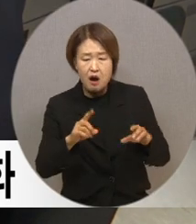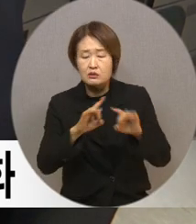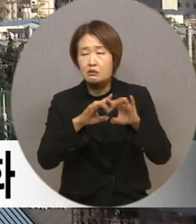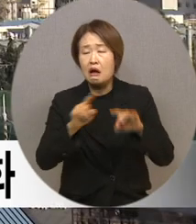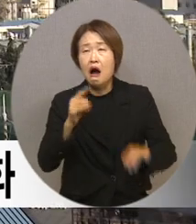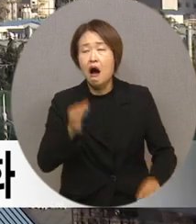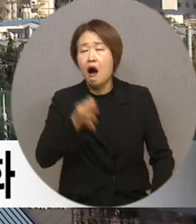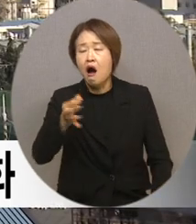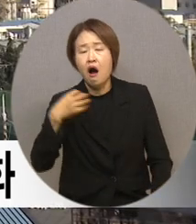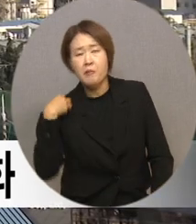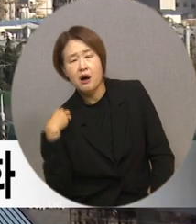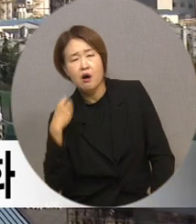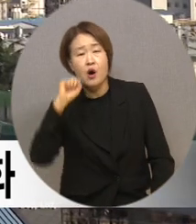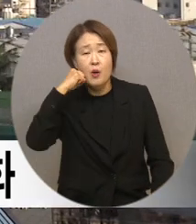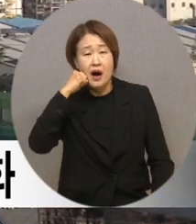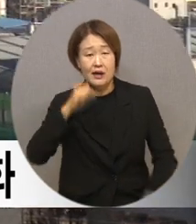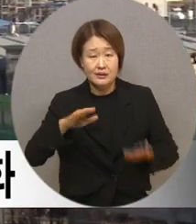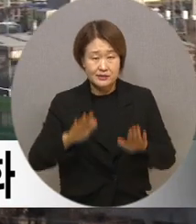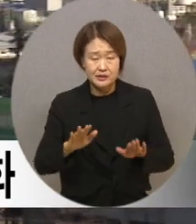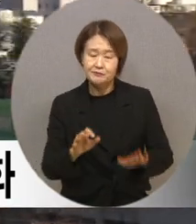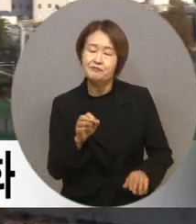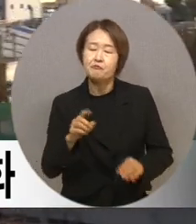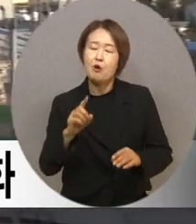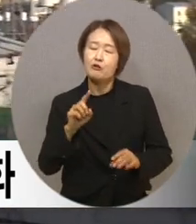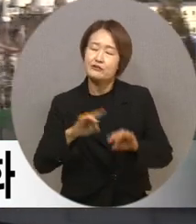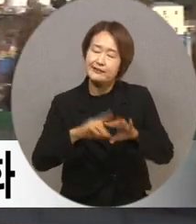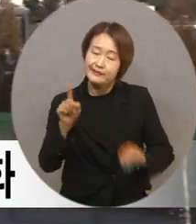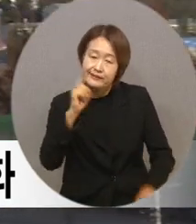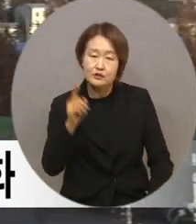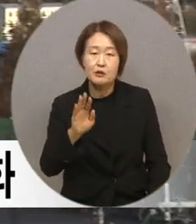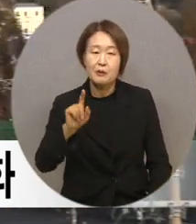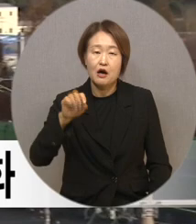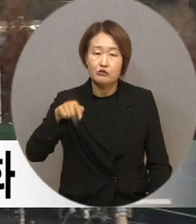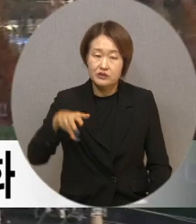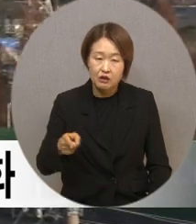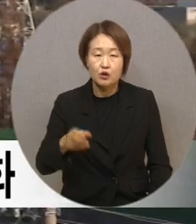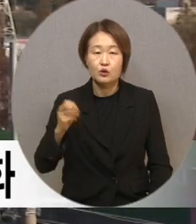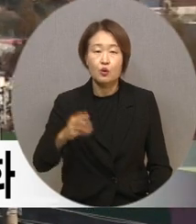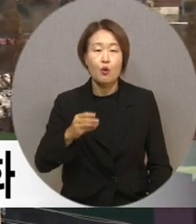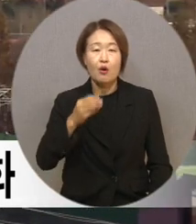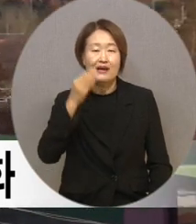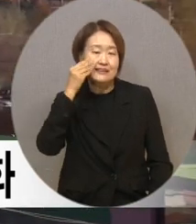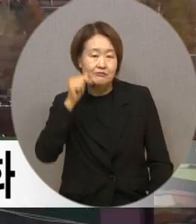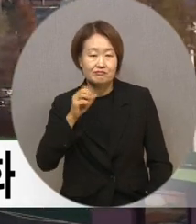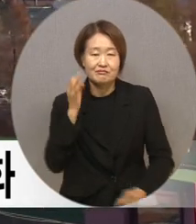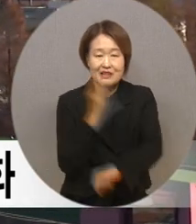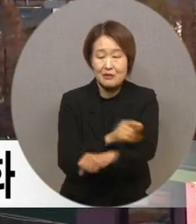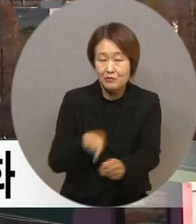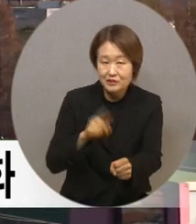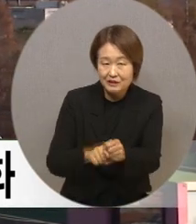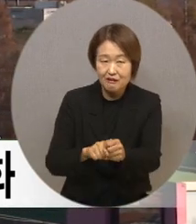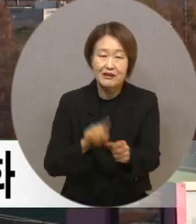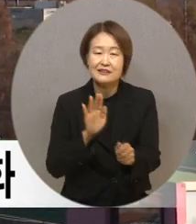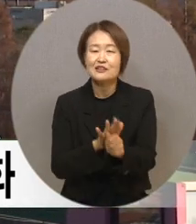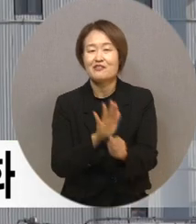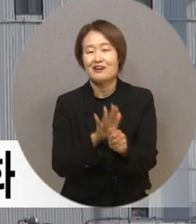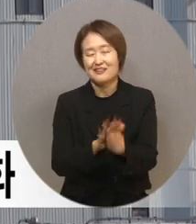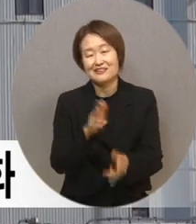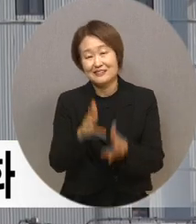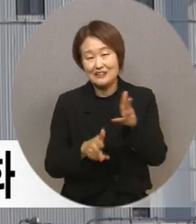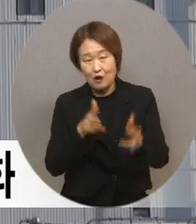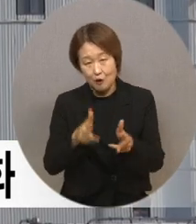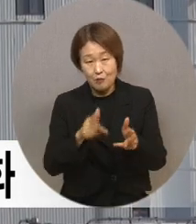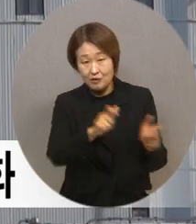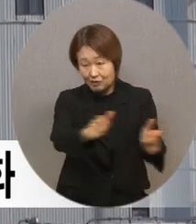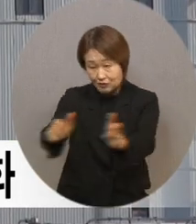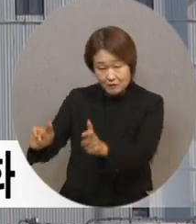위해 현재 시행 중인 에너지 바우처, 액화 석유가스 구입 지원 등 난방비 지원 사업 이행 현황을